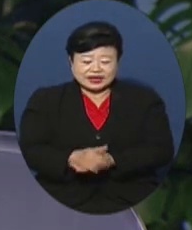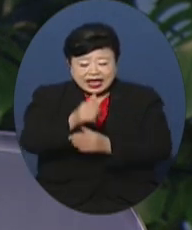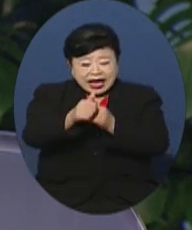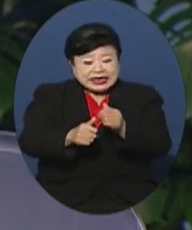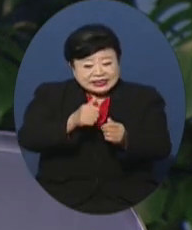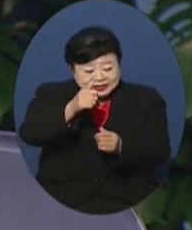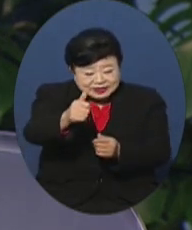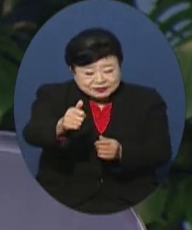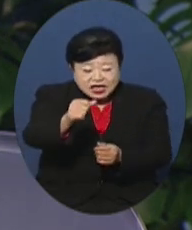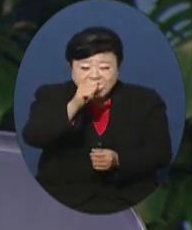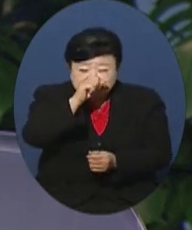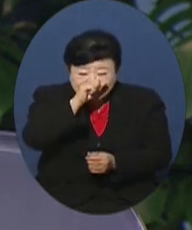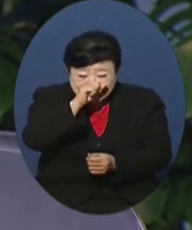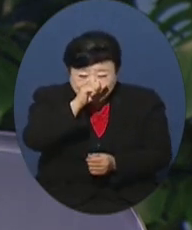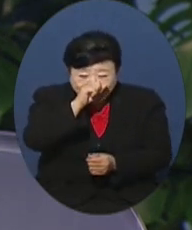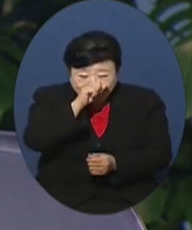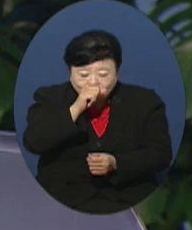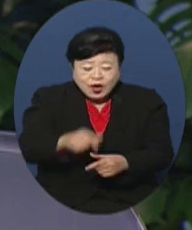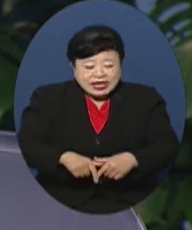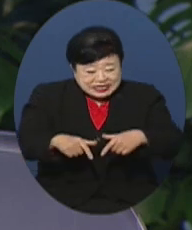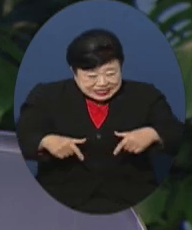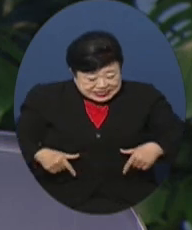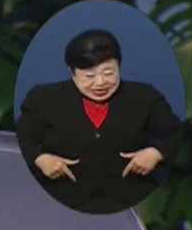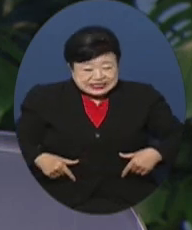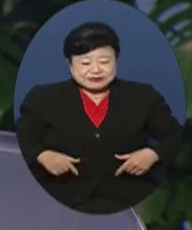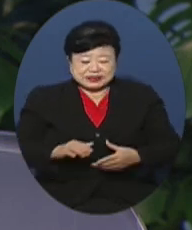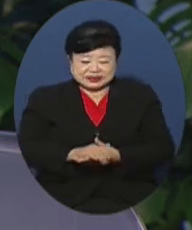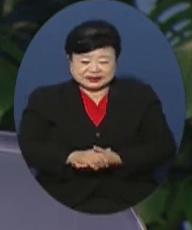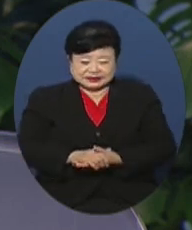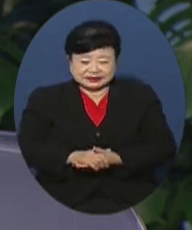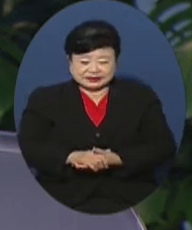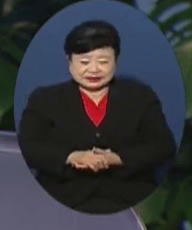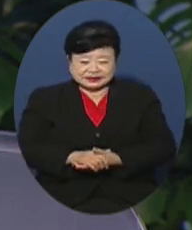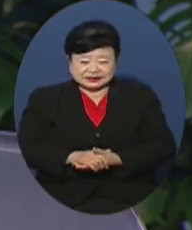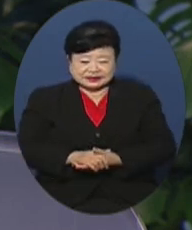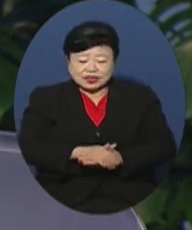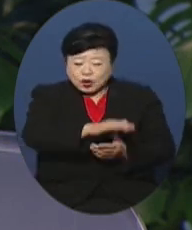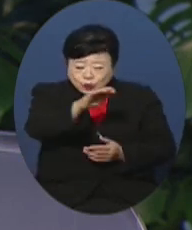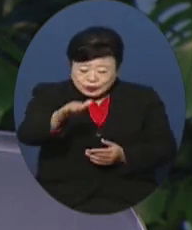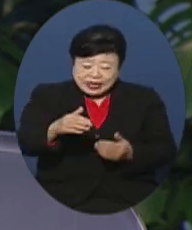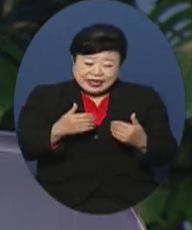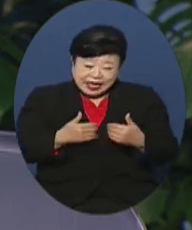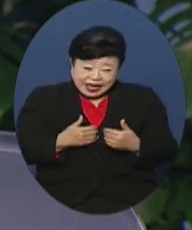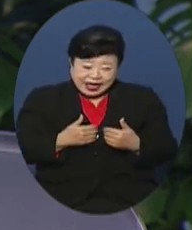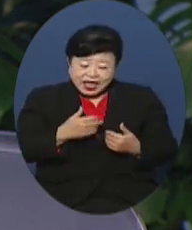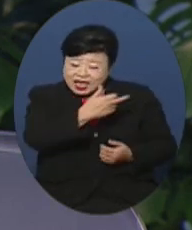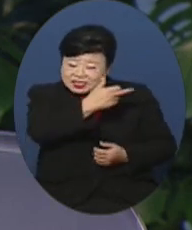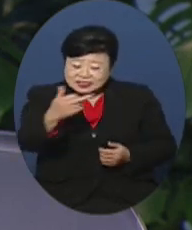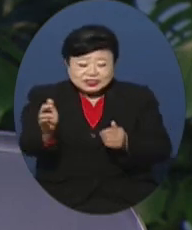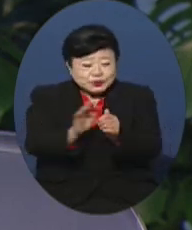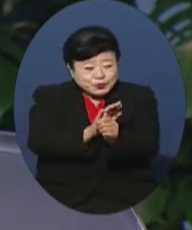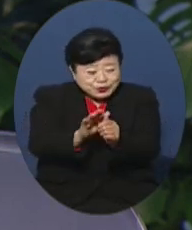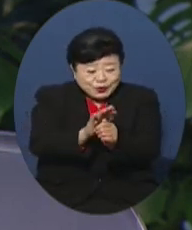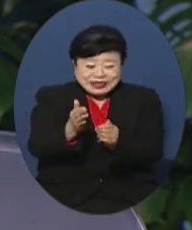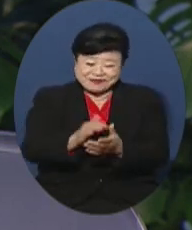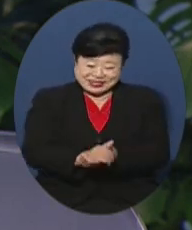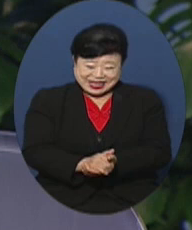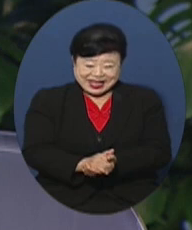하나님이 선하시고 인자하신 분이시라는 사실은 우리에게 큰 위로가 됩니다.